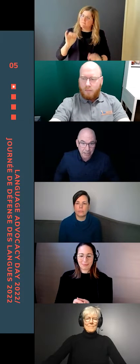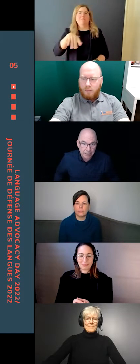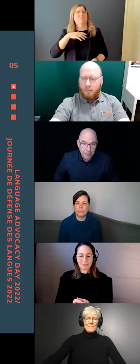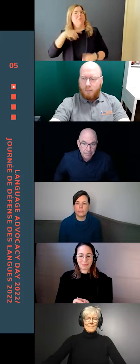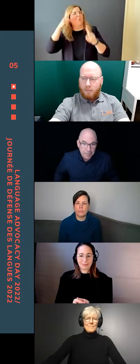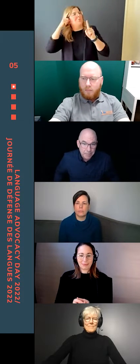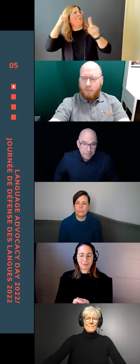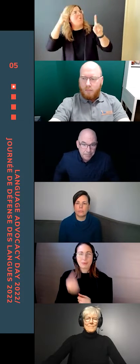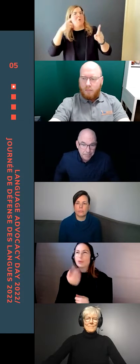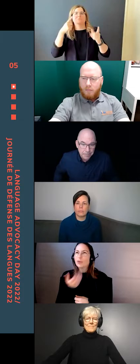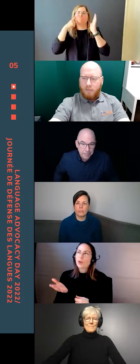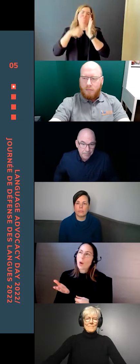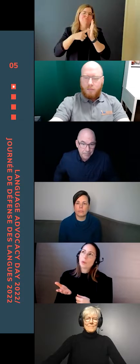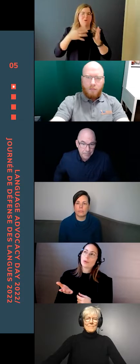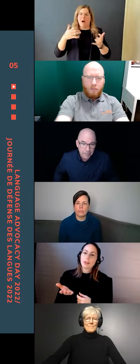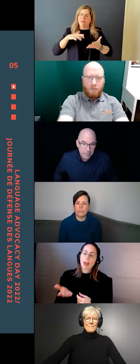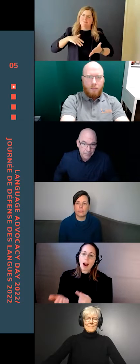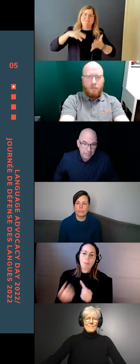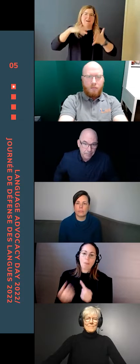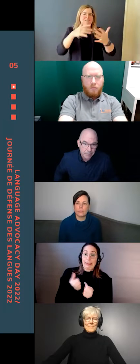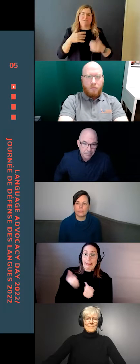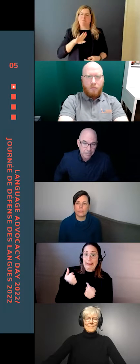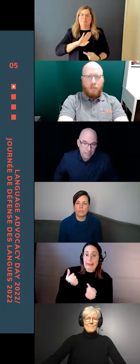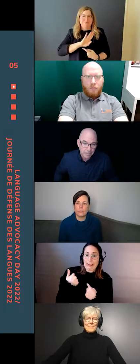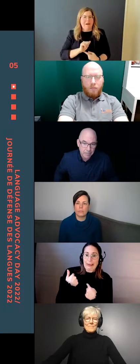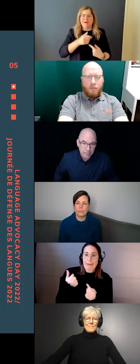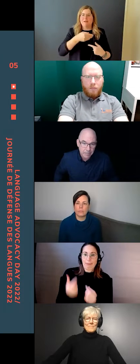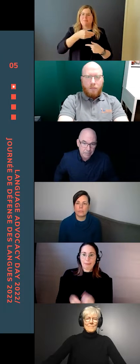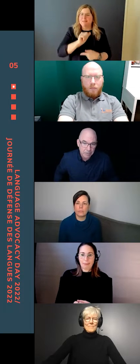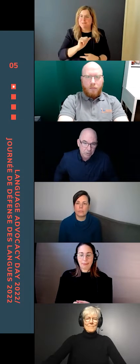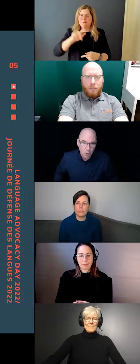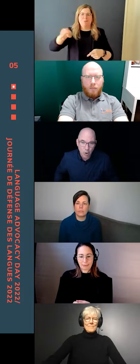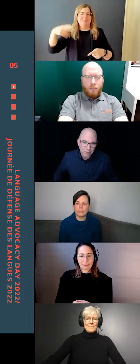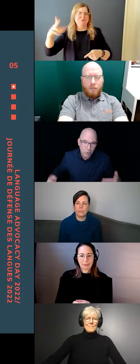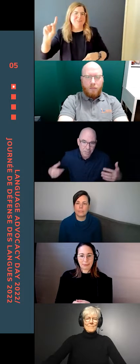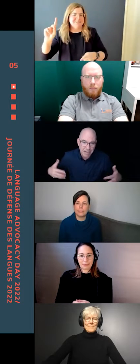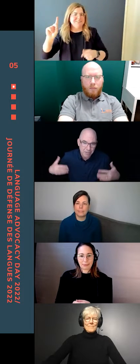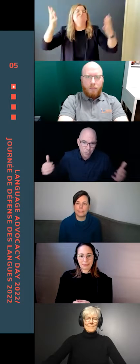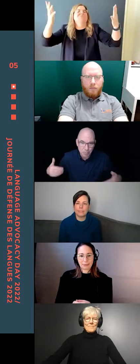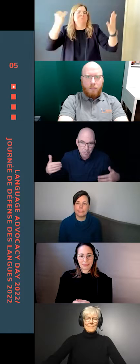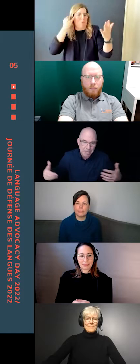le partager. Une chose qui m'a impacté récemment.